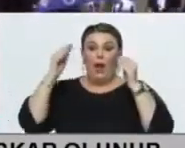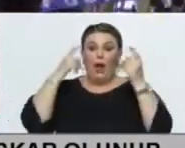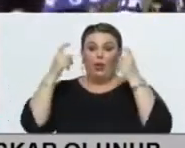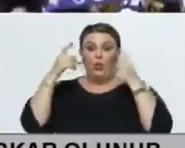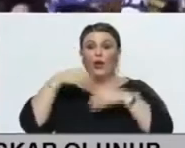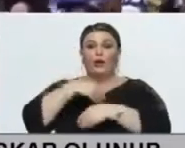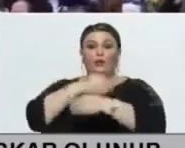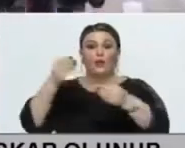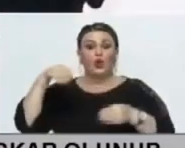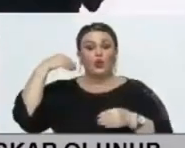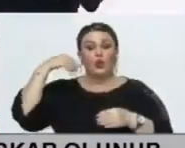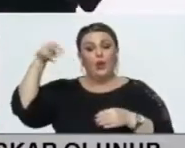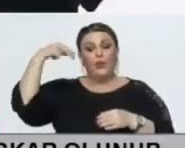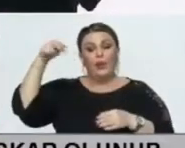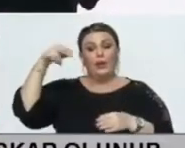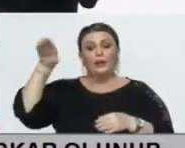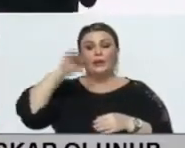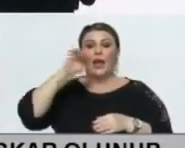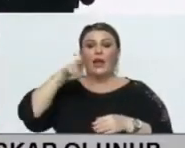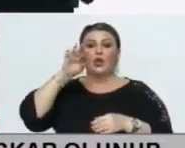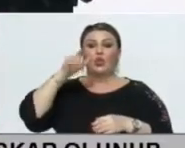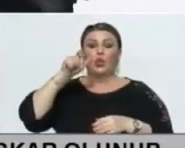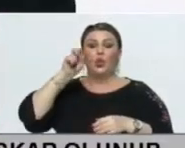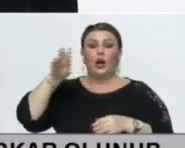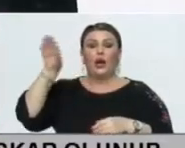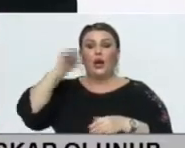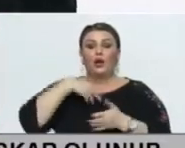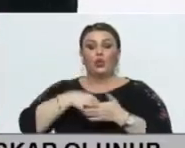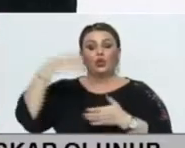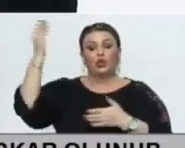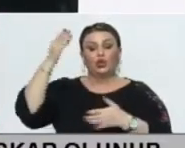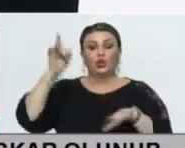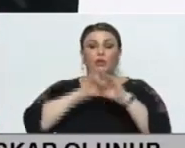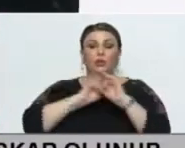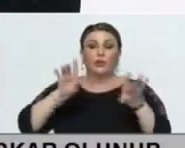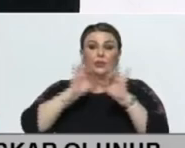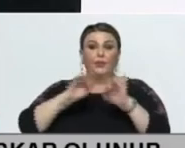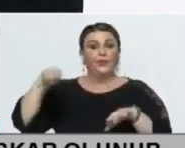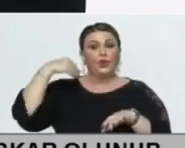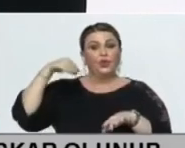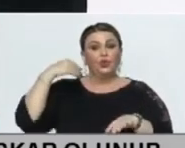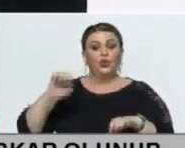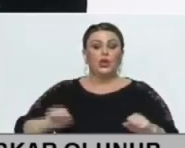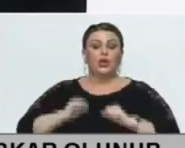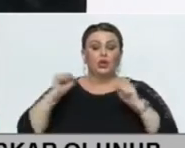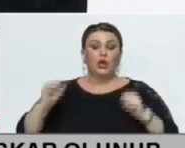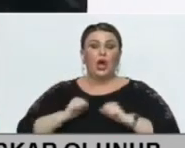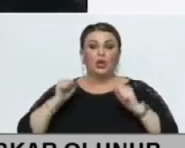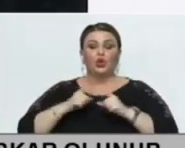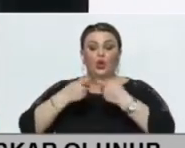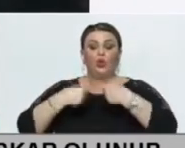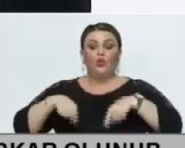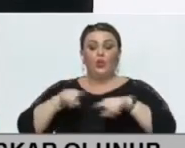veriləcək. Türkiyə Prezidenti Rəcəb Tayyip Erdoğan öz çıxışında onu da qeyd etdi ki, Türkiyə çalışır ki,